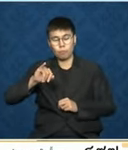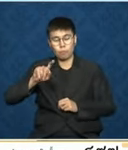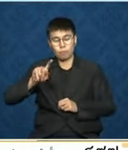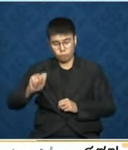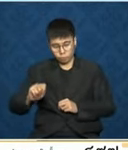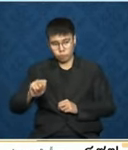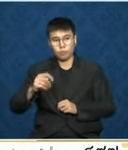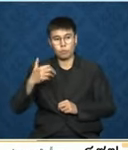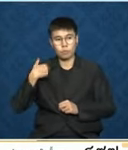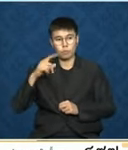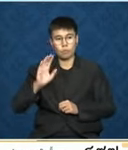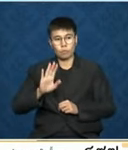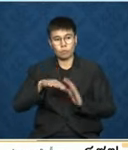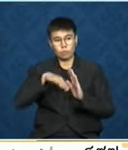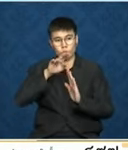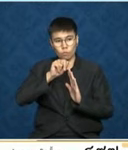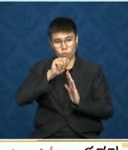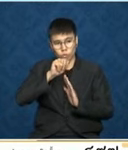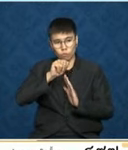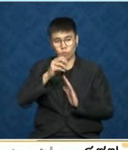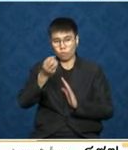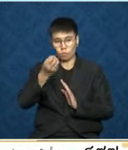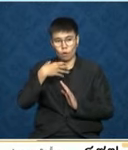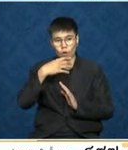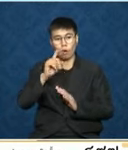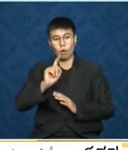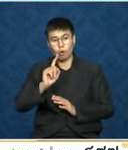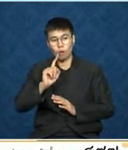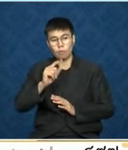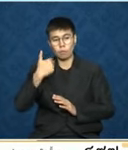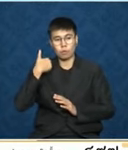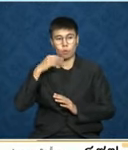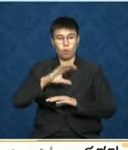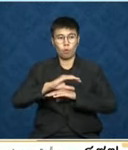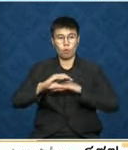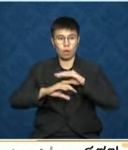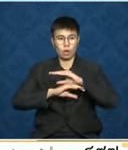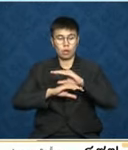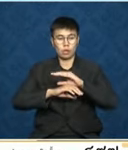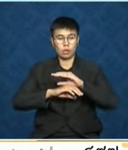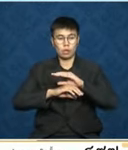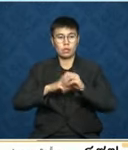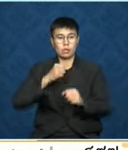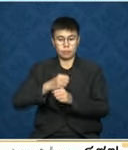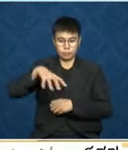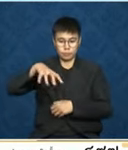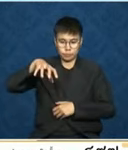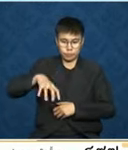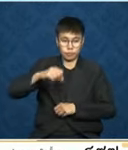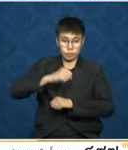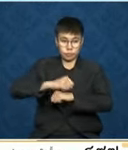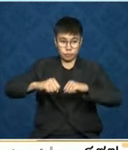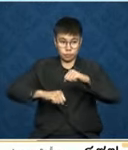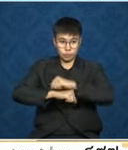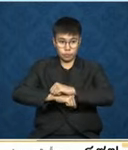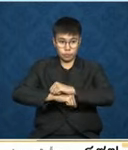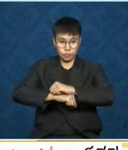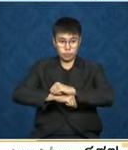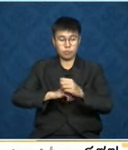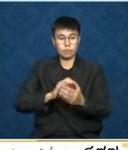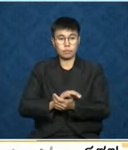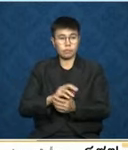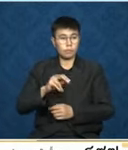เชียงกลางจังหวัดน่านอ่าให้ติดตามโครงการก่อสร้างเรียงกล่องเรียงกล่องเกเบียน